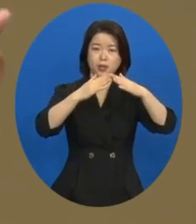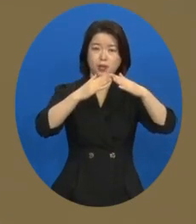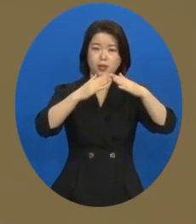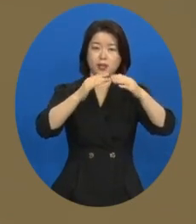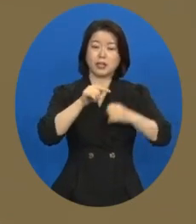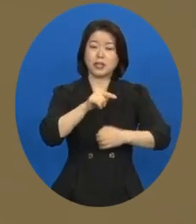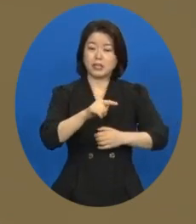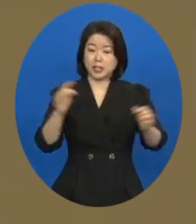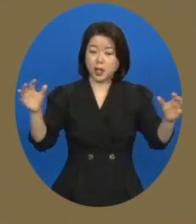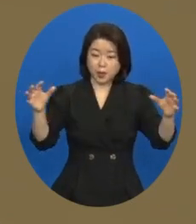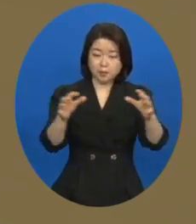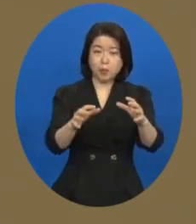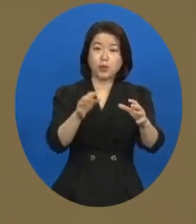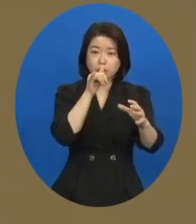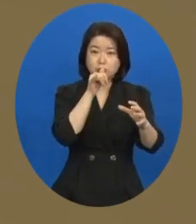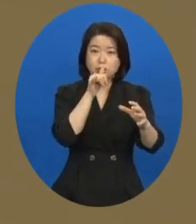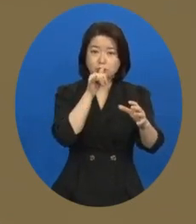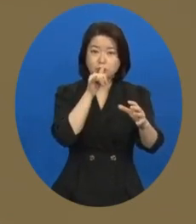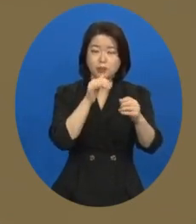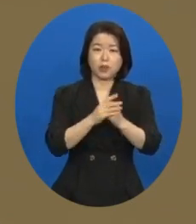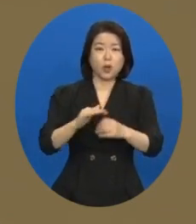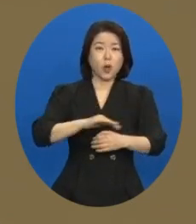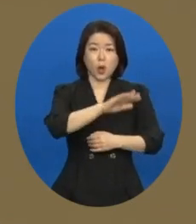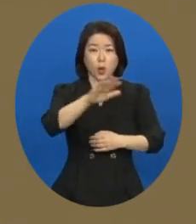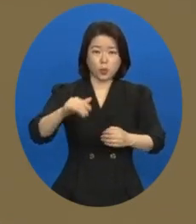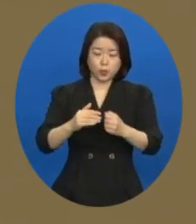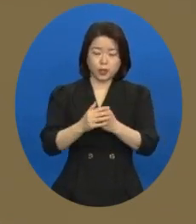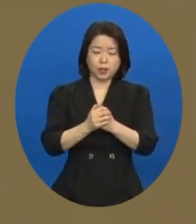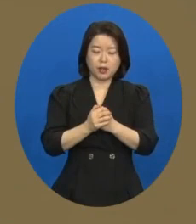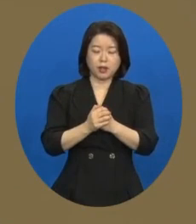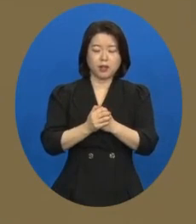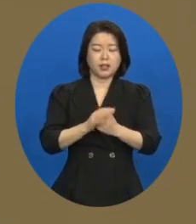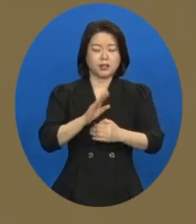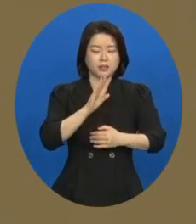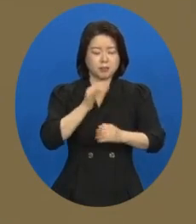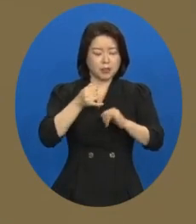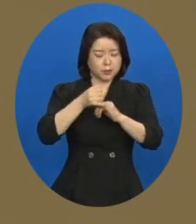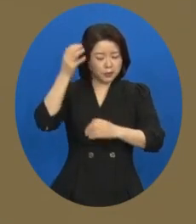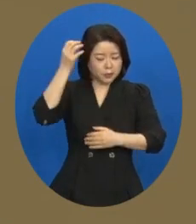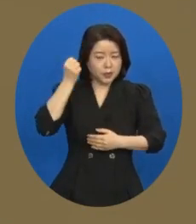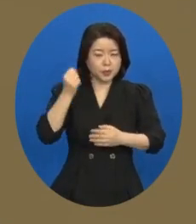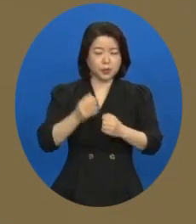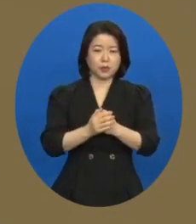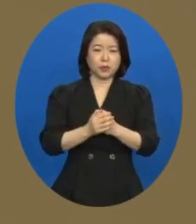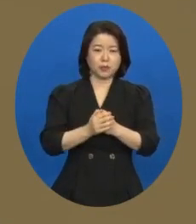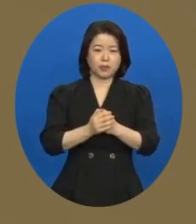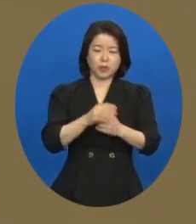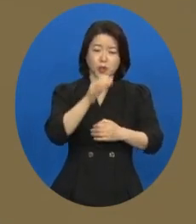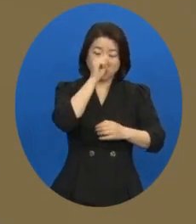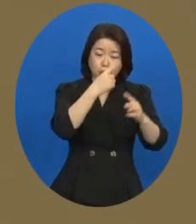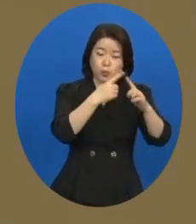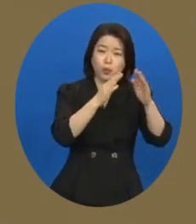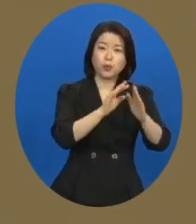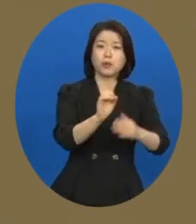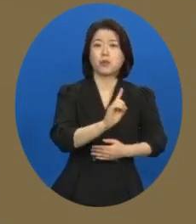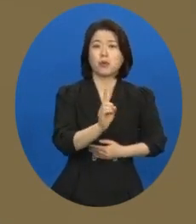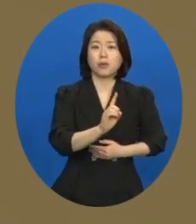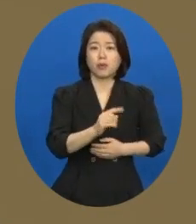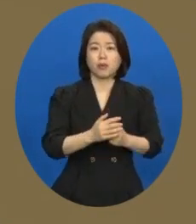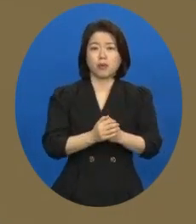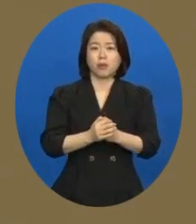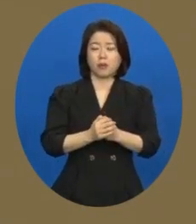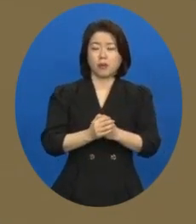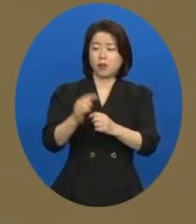교회로 이렇게 모였습니다. 우리가 정말 명심해야 합니다. 어떤 교회가 좋은 교회지요?